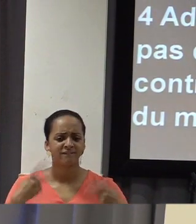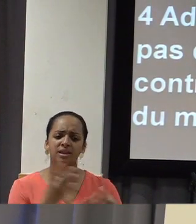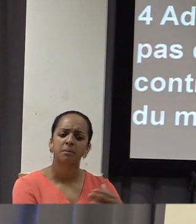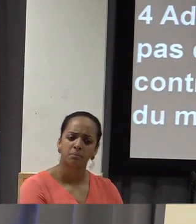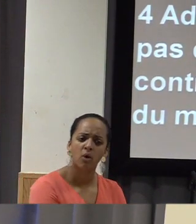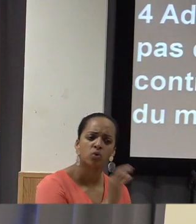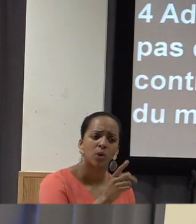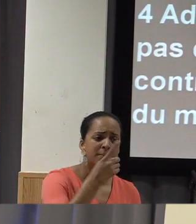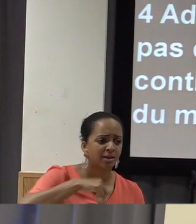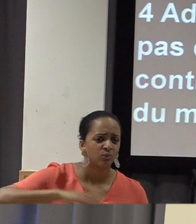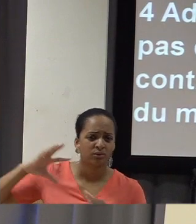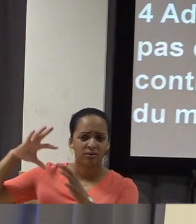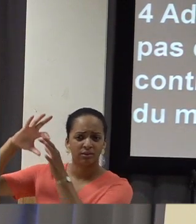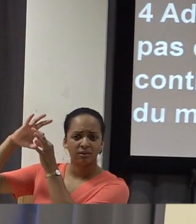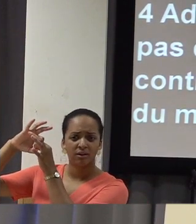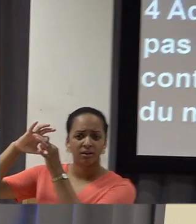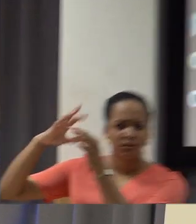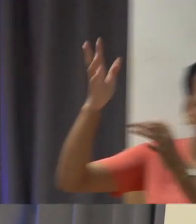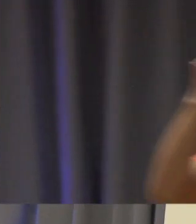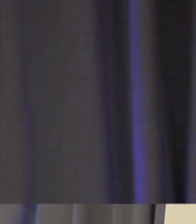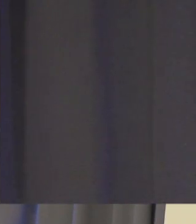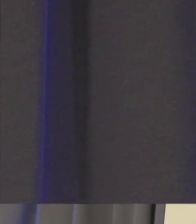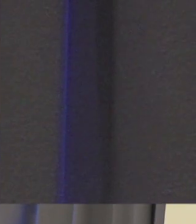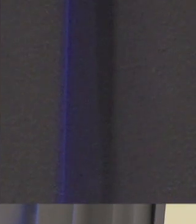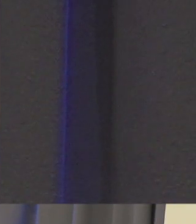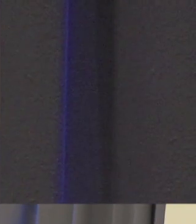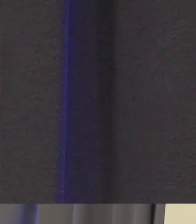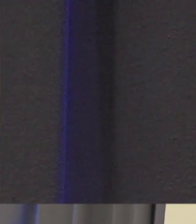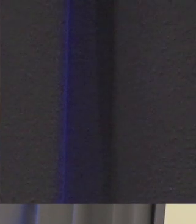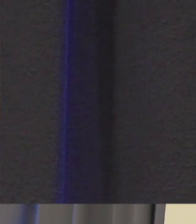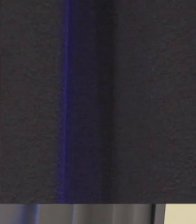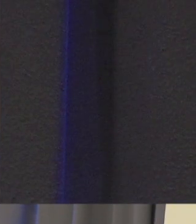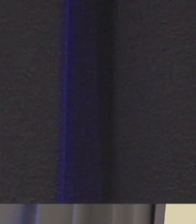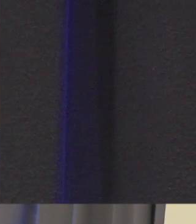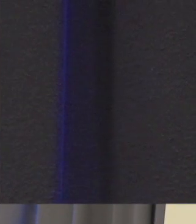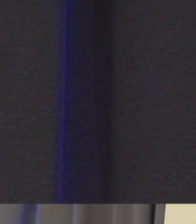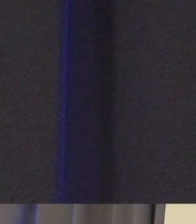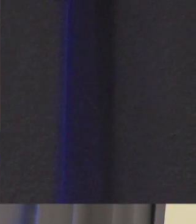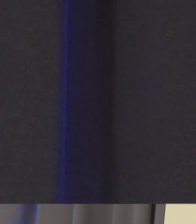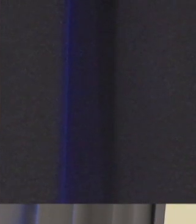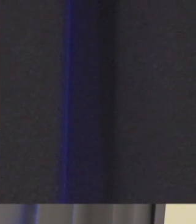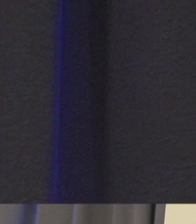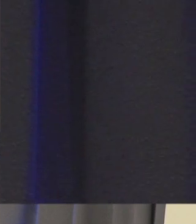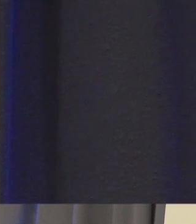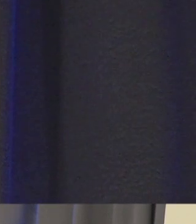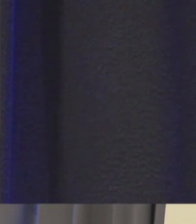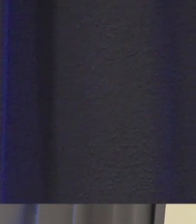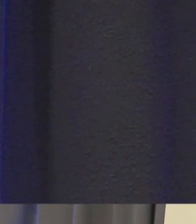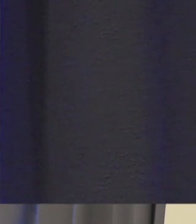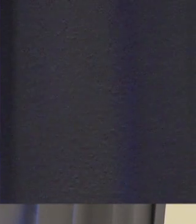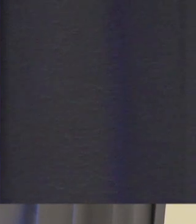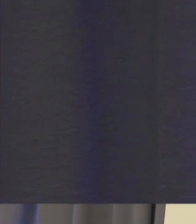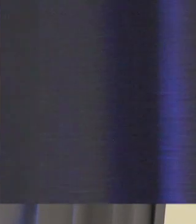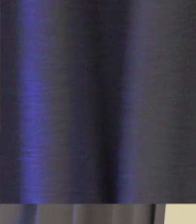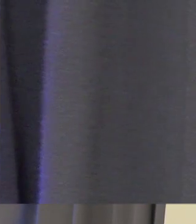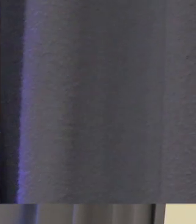monde. Sinon, pourquoi Christ serait-il mort? Pourquoi nous aurait-il fait passer de la mort à la vie, des ténèbres à la lumière, de la puissance de Satan à la puissance de Dieu? À quoi